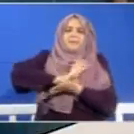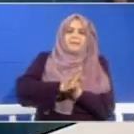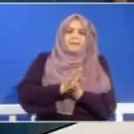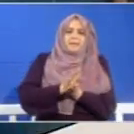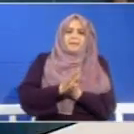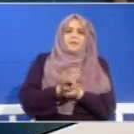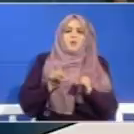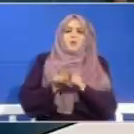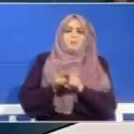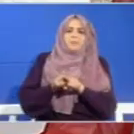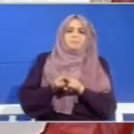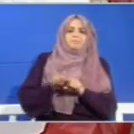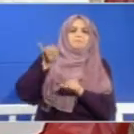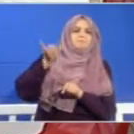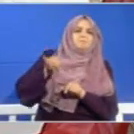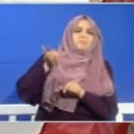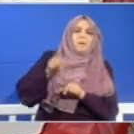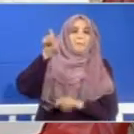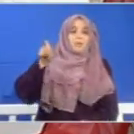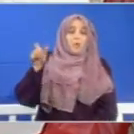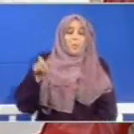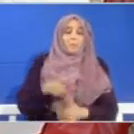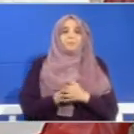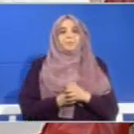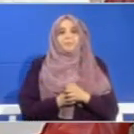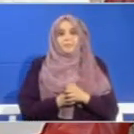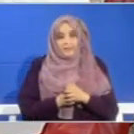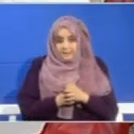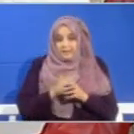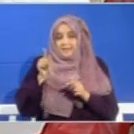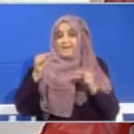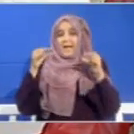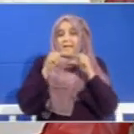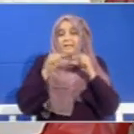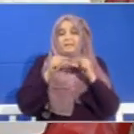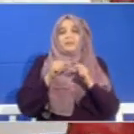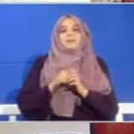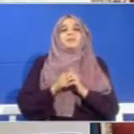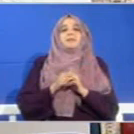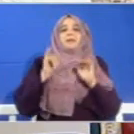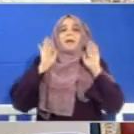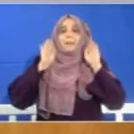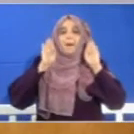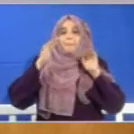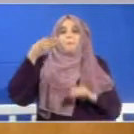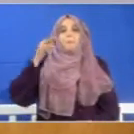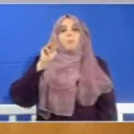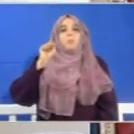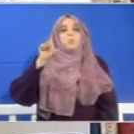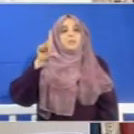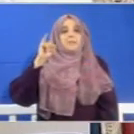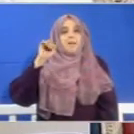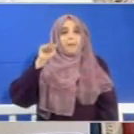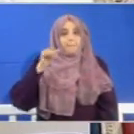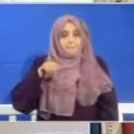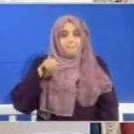الله صلى الله عليه وسلم، والحديث ذكره الإمام مسلم. فضيلة شيخنا الشيخ أبو عبد السلام، جزاك الله